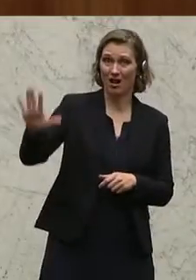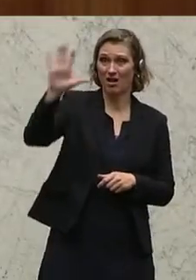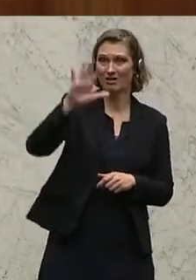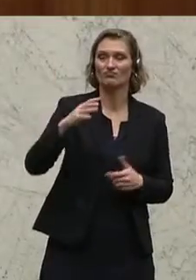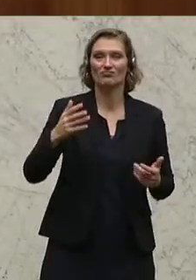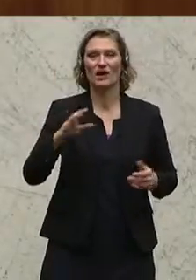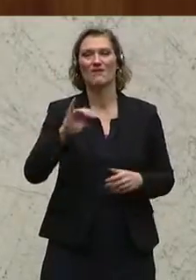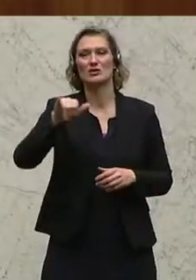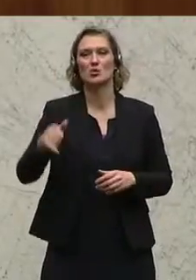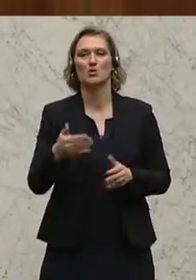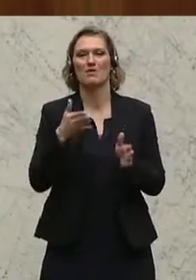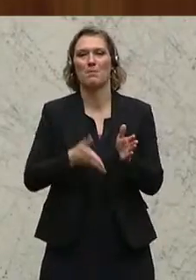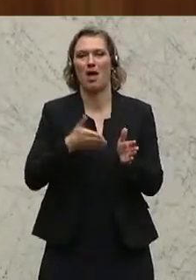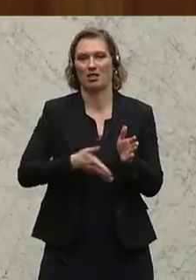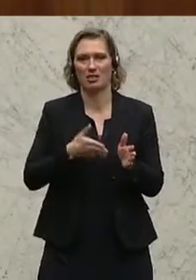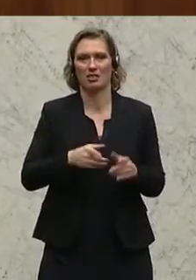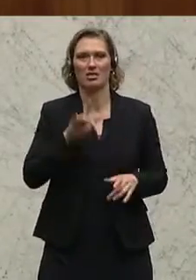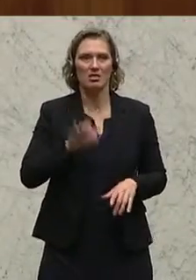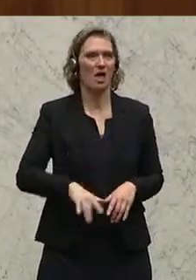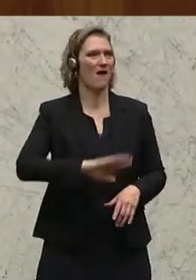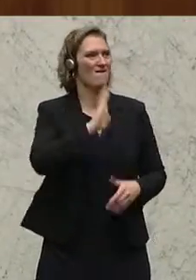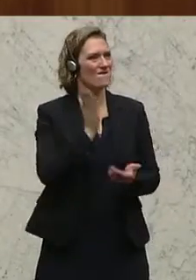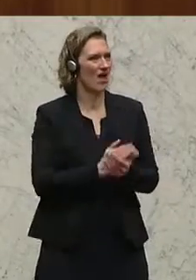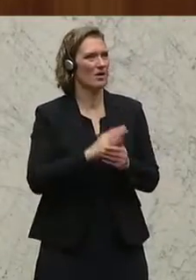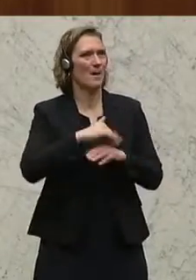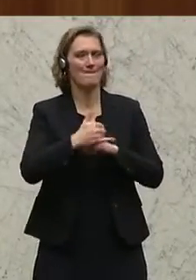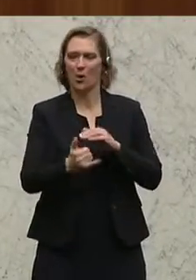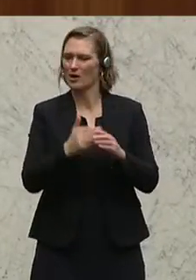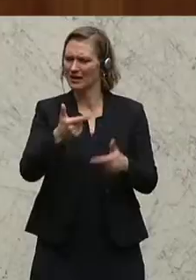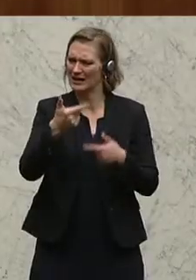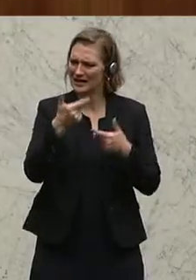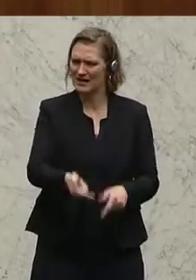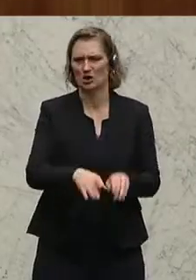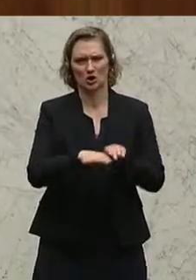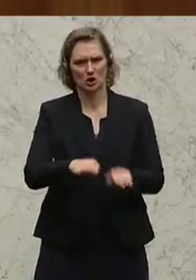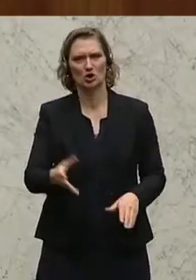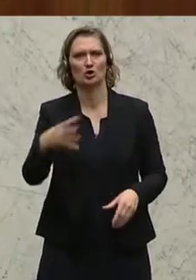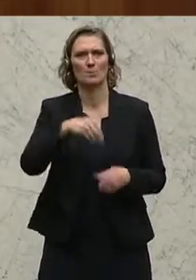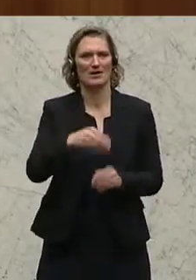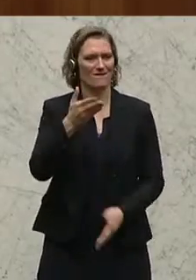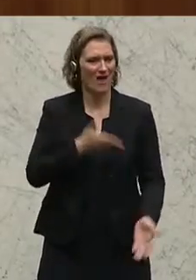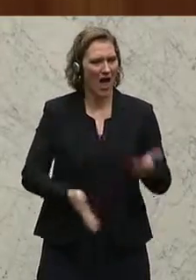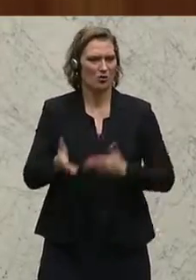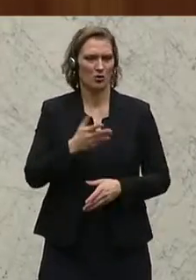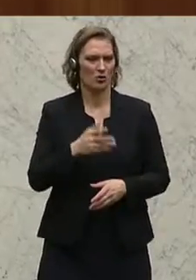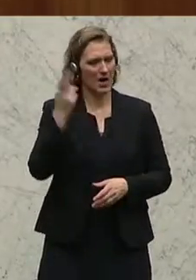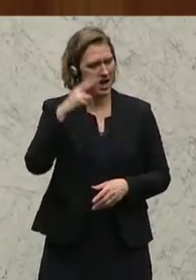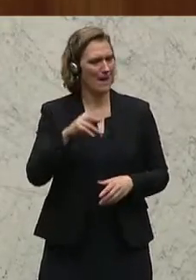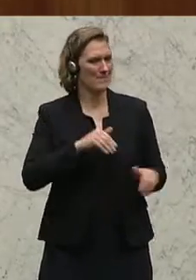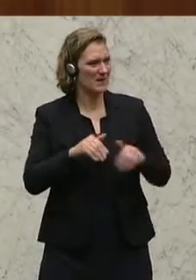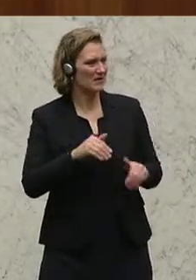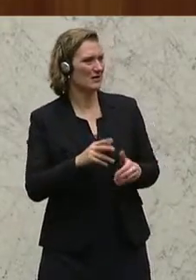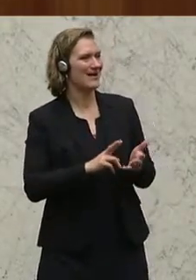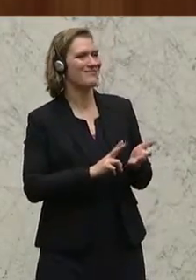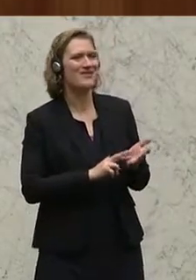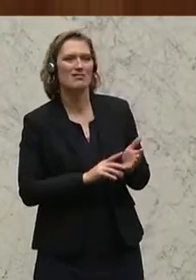die Franz-Josefs-Bahn. Es liegt ein fertiges Projekt am Tisch zur Verhandlung. Sehr geschätzter Herr Minister, die Digitalisierung in